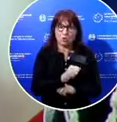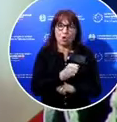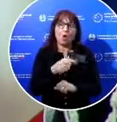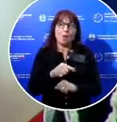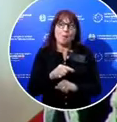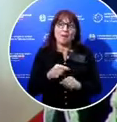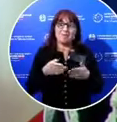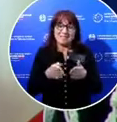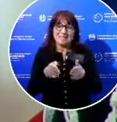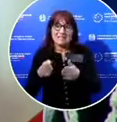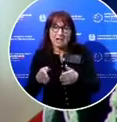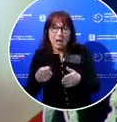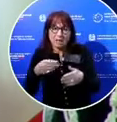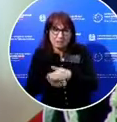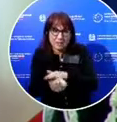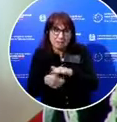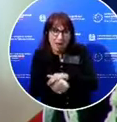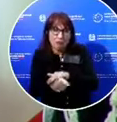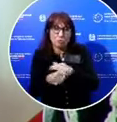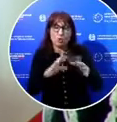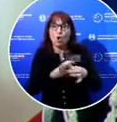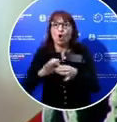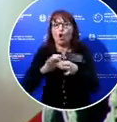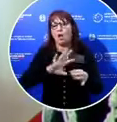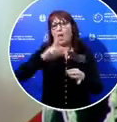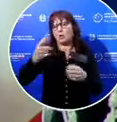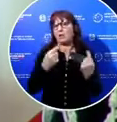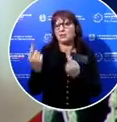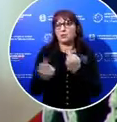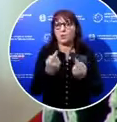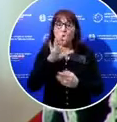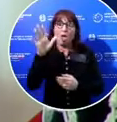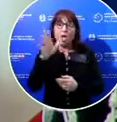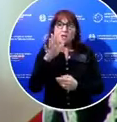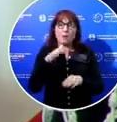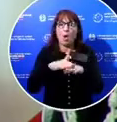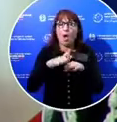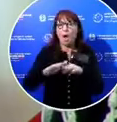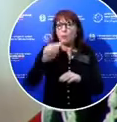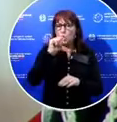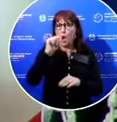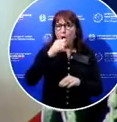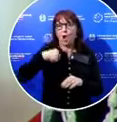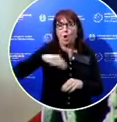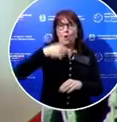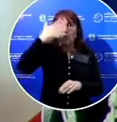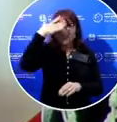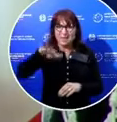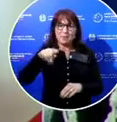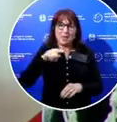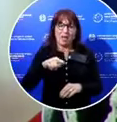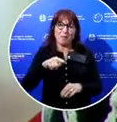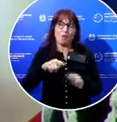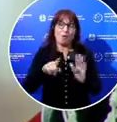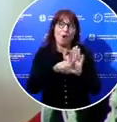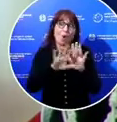all'incidentalità stradale, questo collegato ad altri fenomeni come quello per esempio dell'abuso di alcol che sappiamo essere quasi legali,